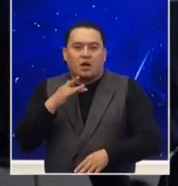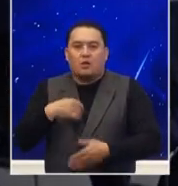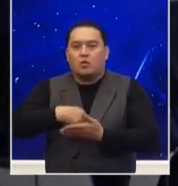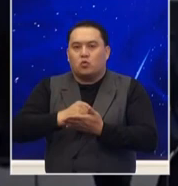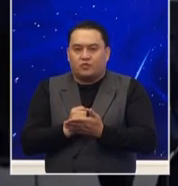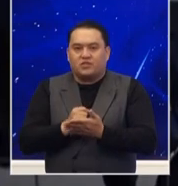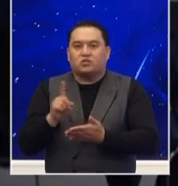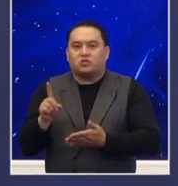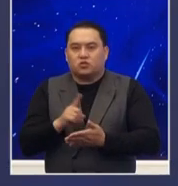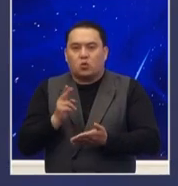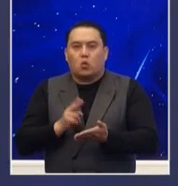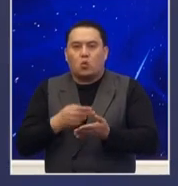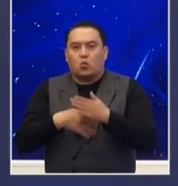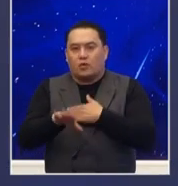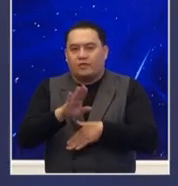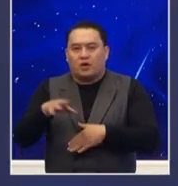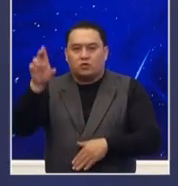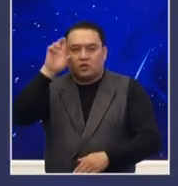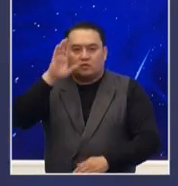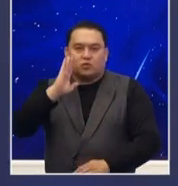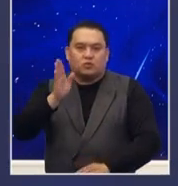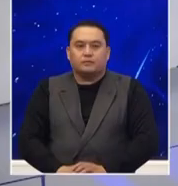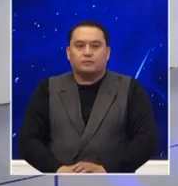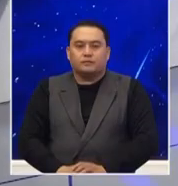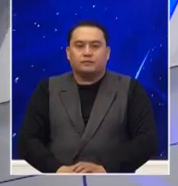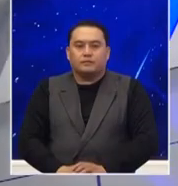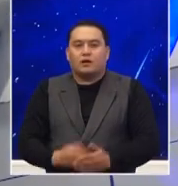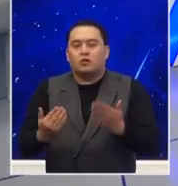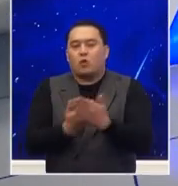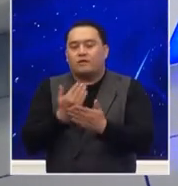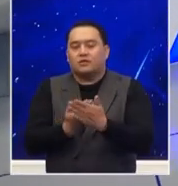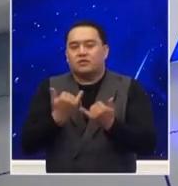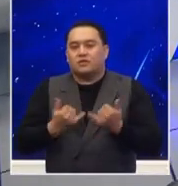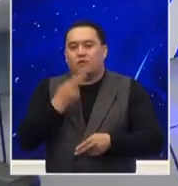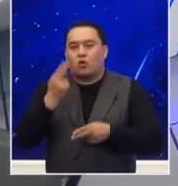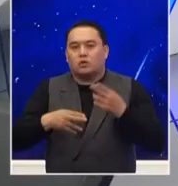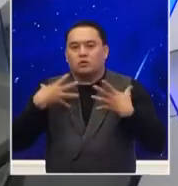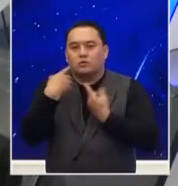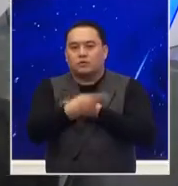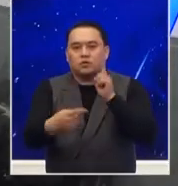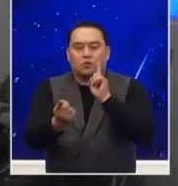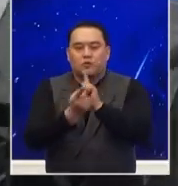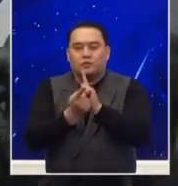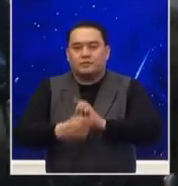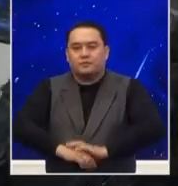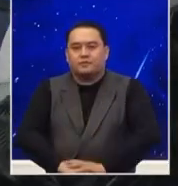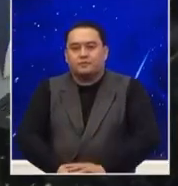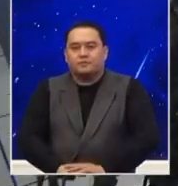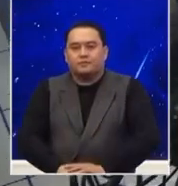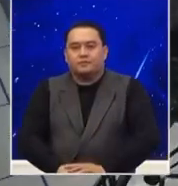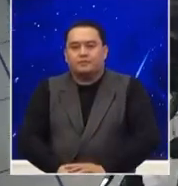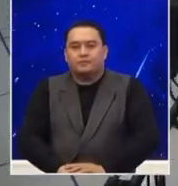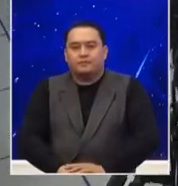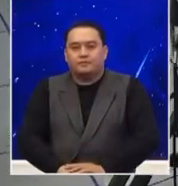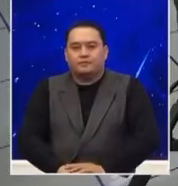подтвердил, что войска все же покинут эти страны. Это были все новости к этому часу. Благодарю за внимание. До свидания.